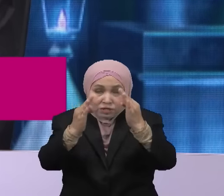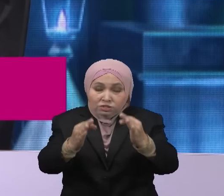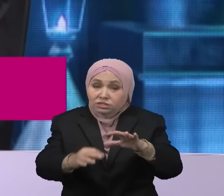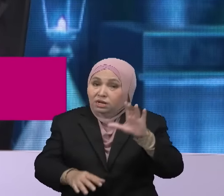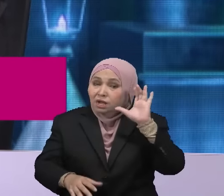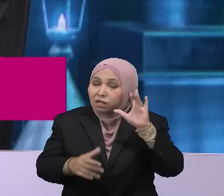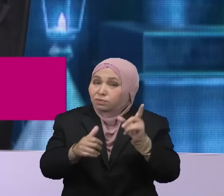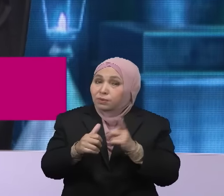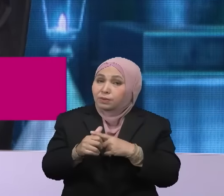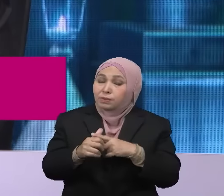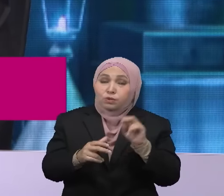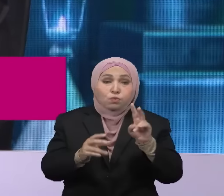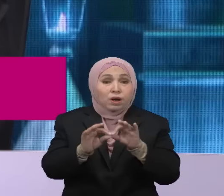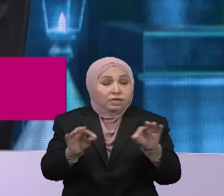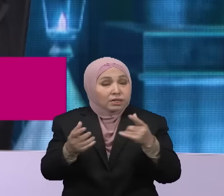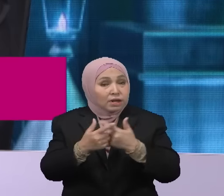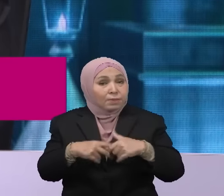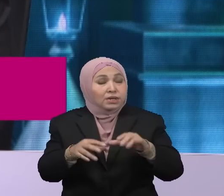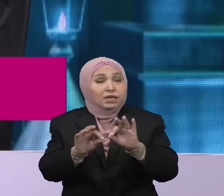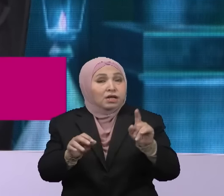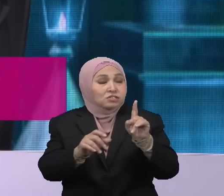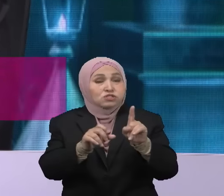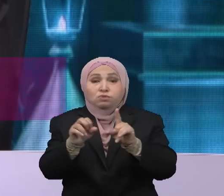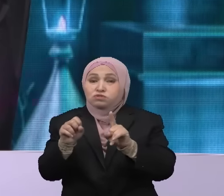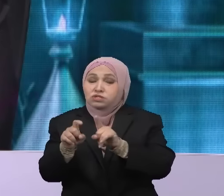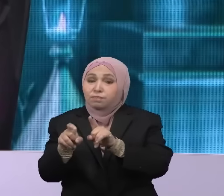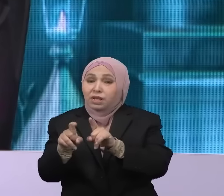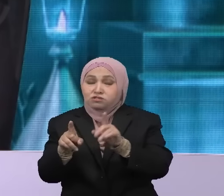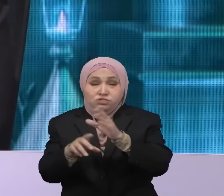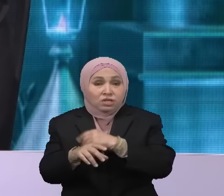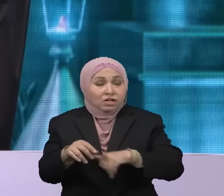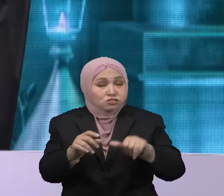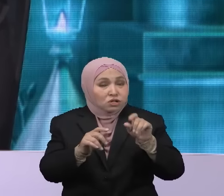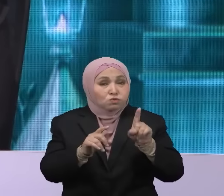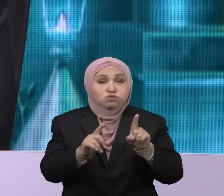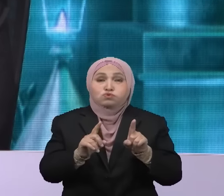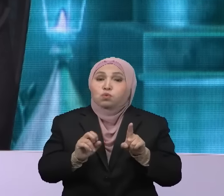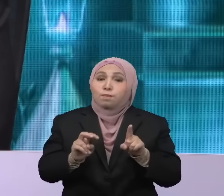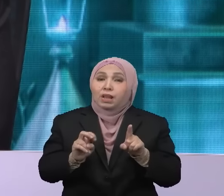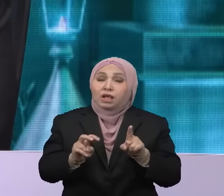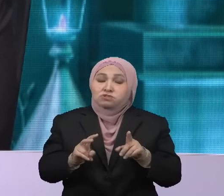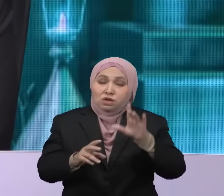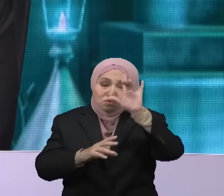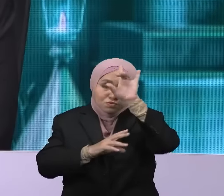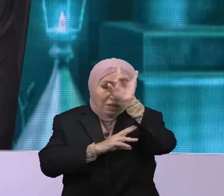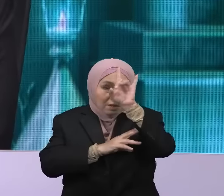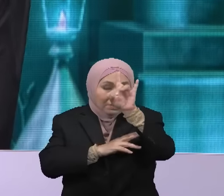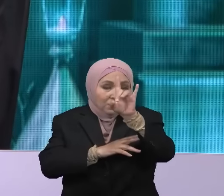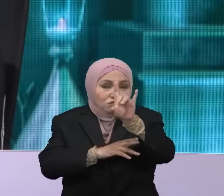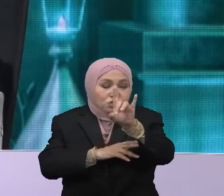terlebih dahulu dua ayat daripada ayat 111 dan juga 112. A'udzubillahi minasyaitanir